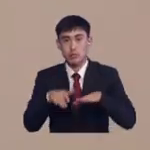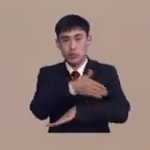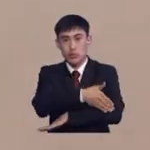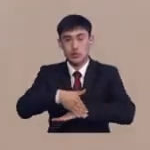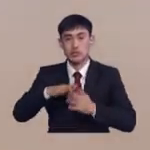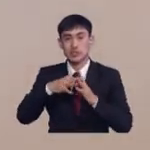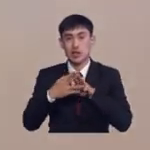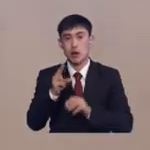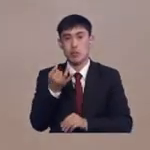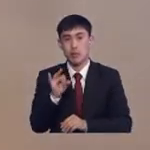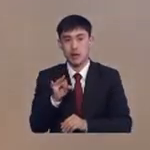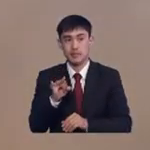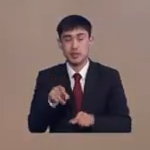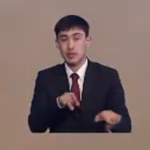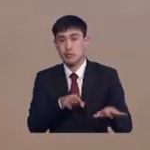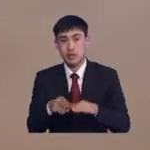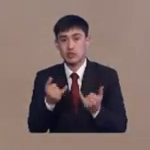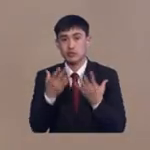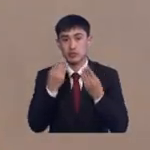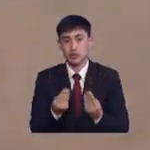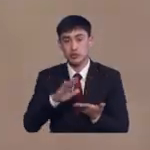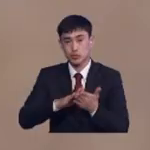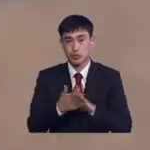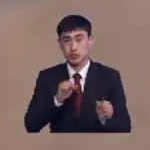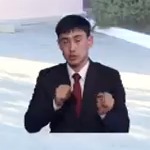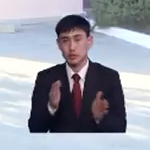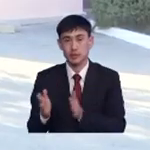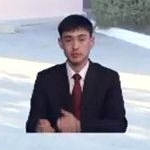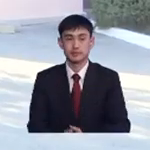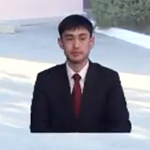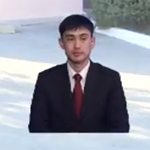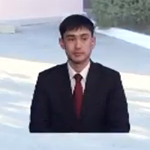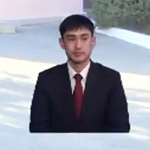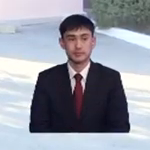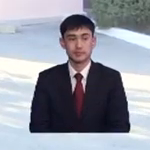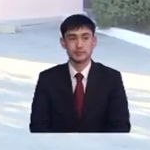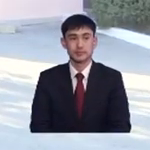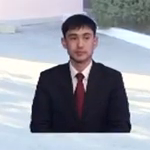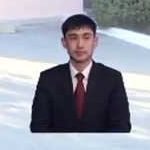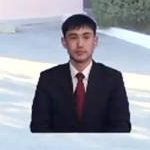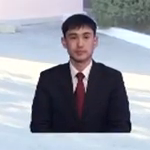Кабанбай. Благодаря своевременно принятым мерам на сегодня ситуация стабильна.